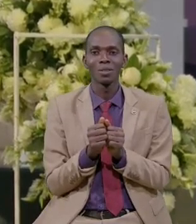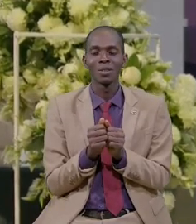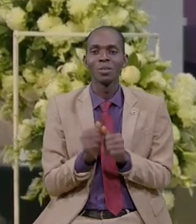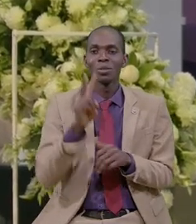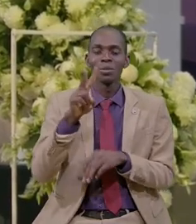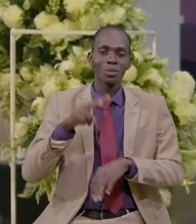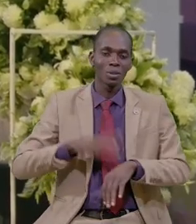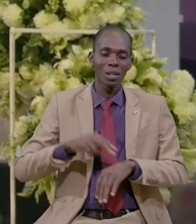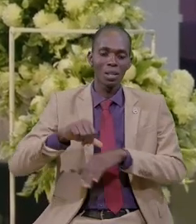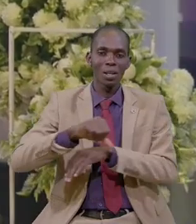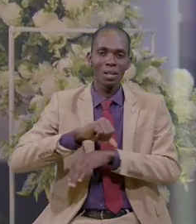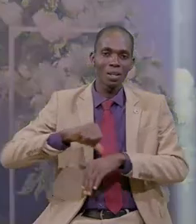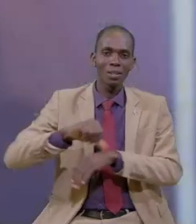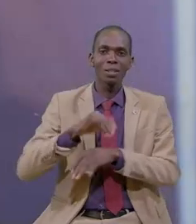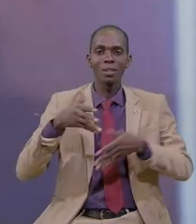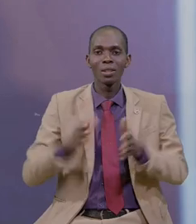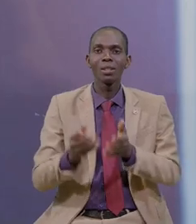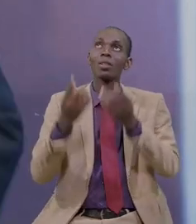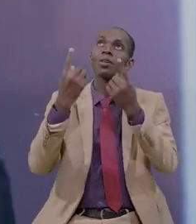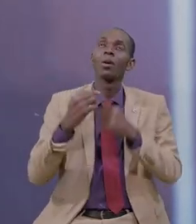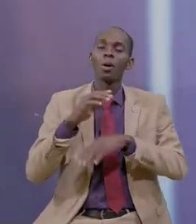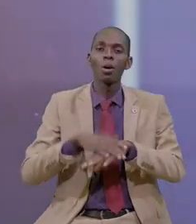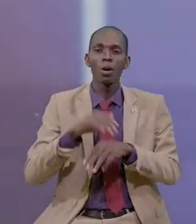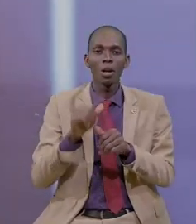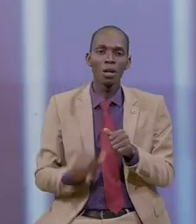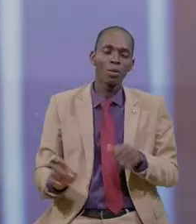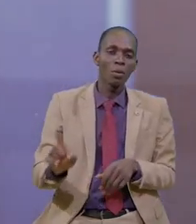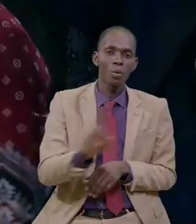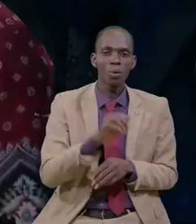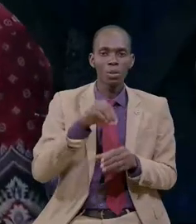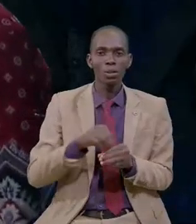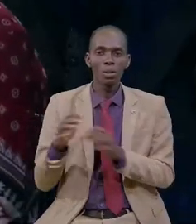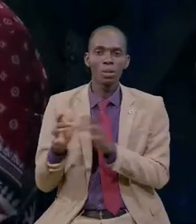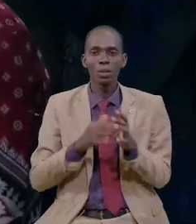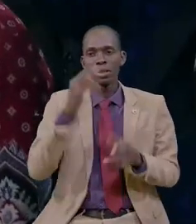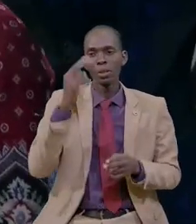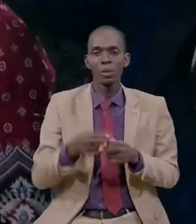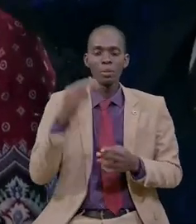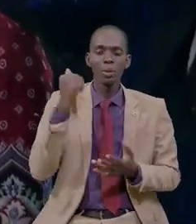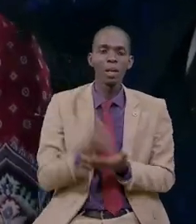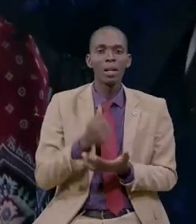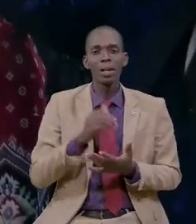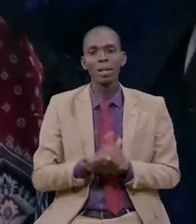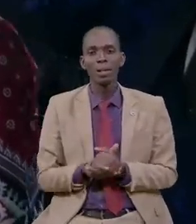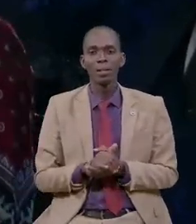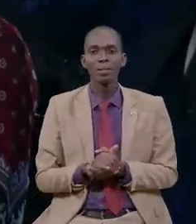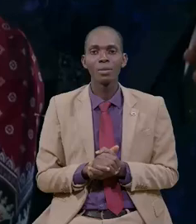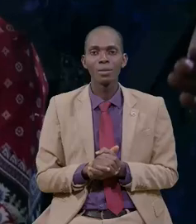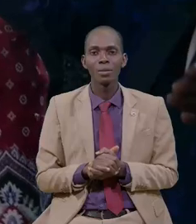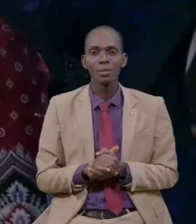La double onction, qu'elle tombe sur chacun de nous au nom de Jésus.